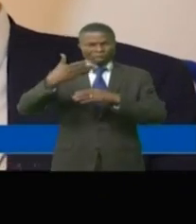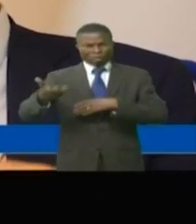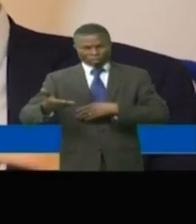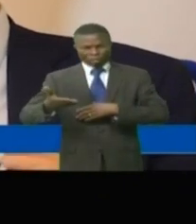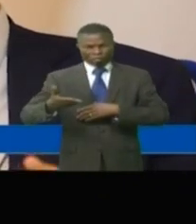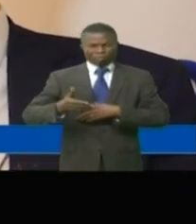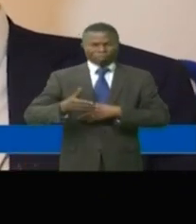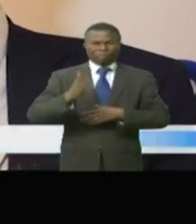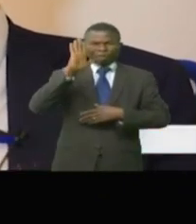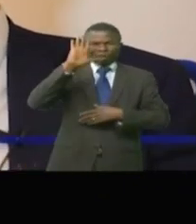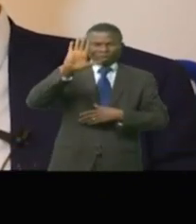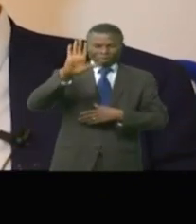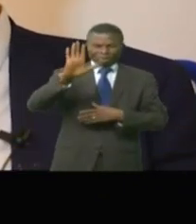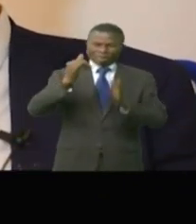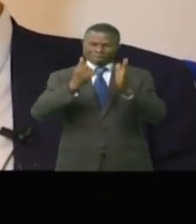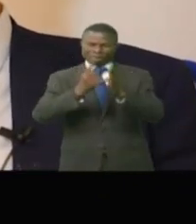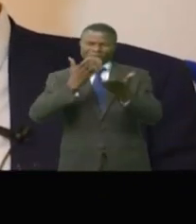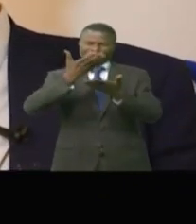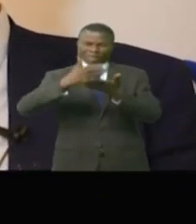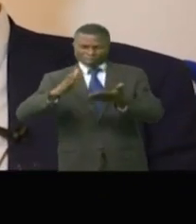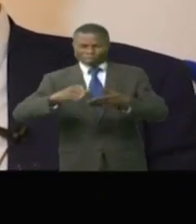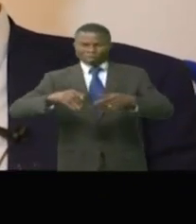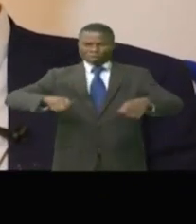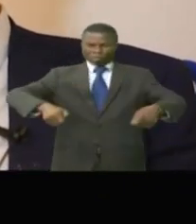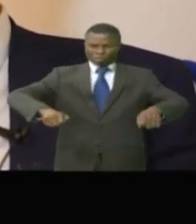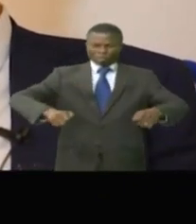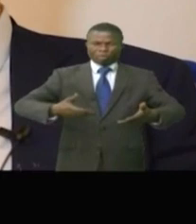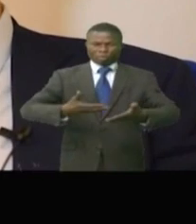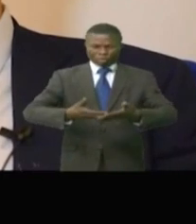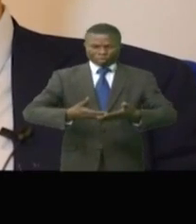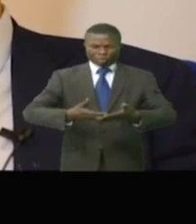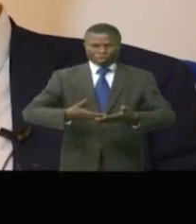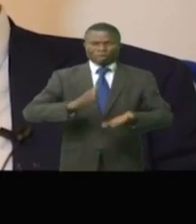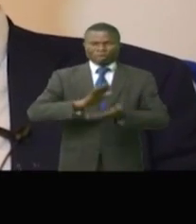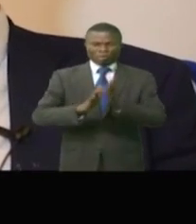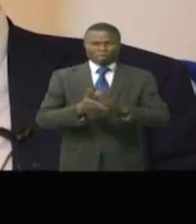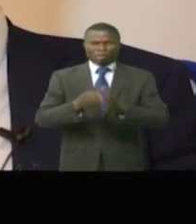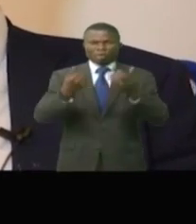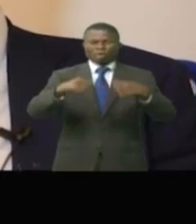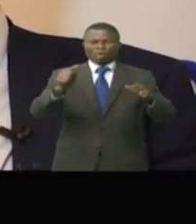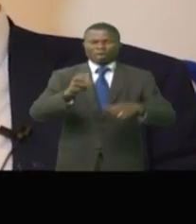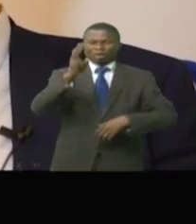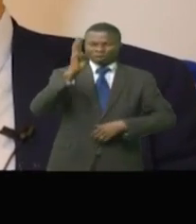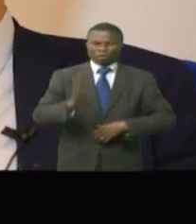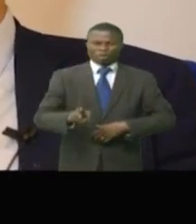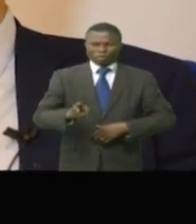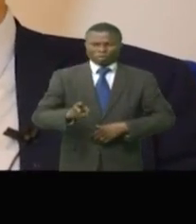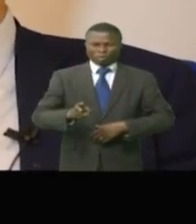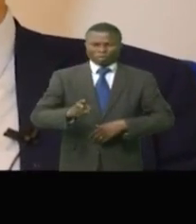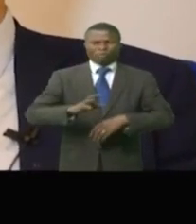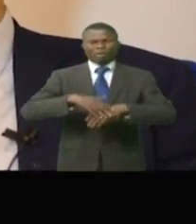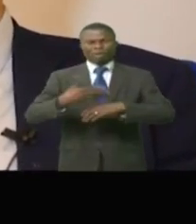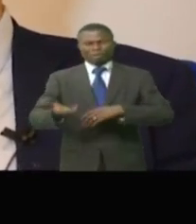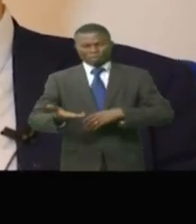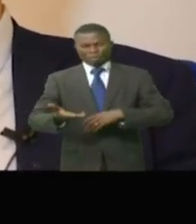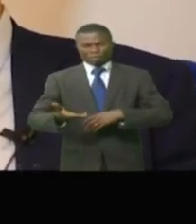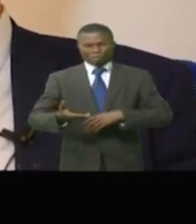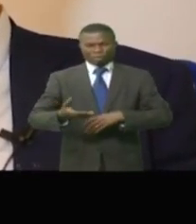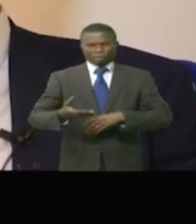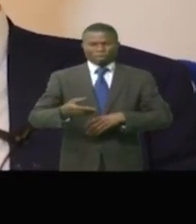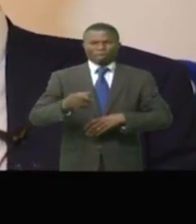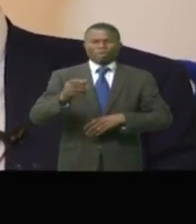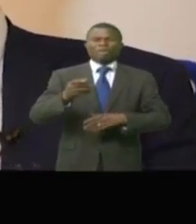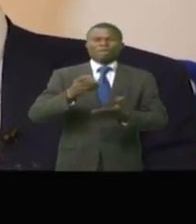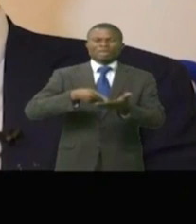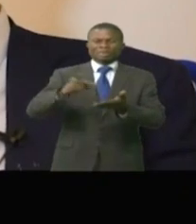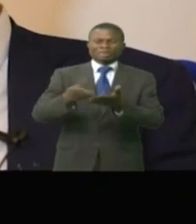il y a 5-6 étapes comme ça jusqu'à la batterie, on va peut-être vendre à 300, il va y avoir 30 de salaire en